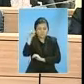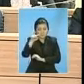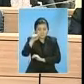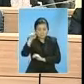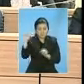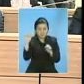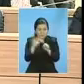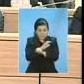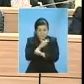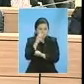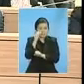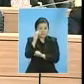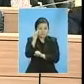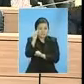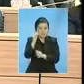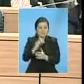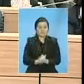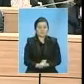210% หลายเท่าตัว